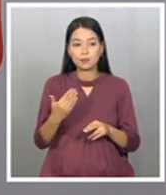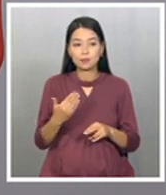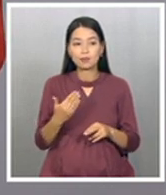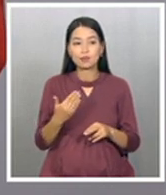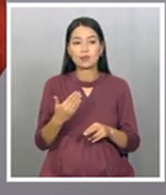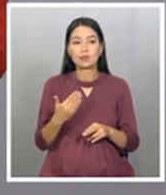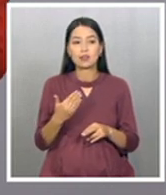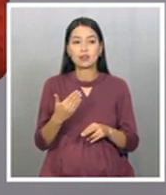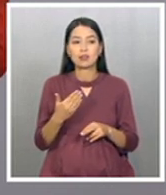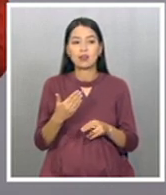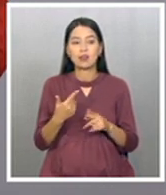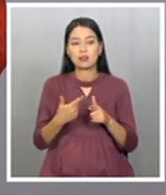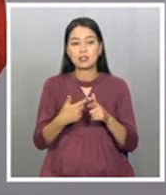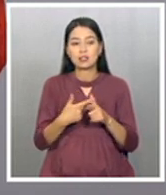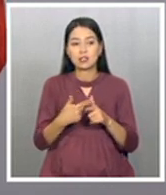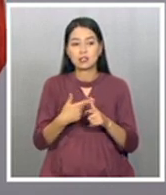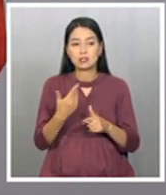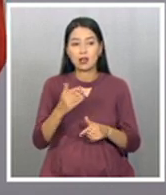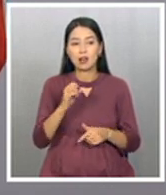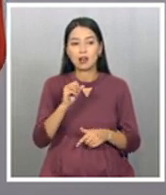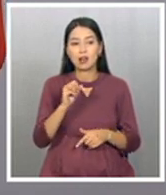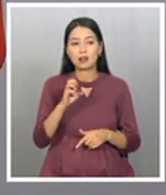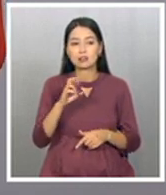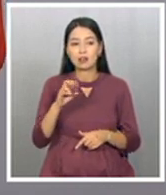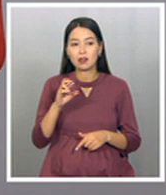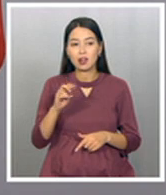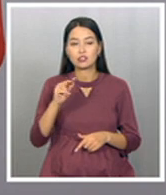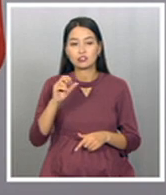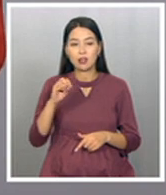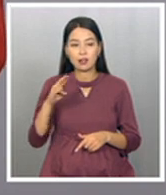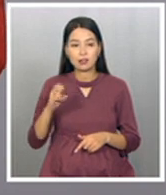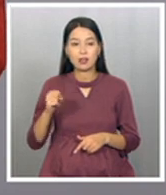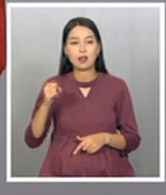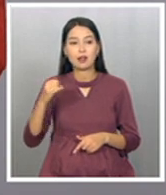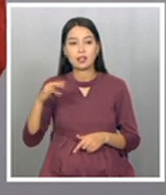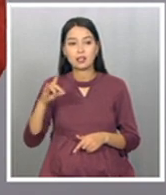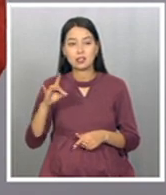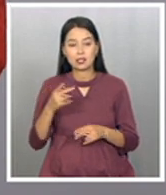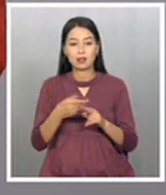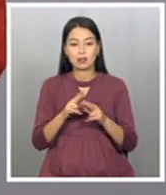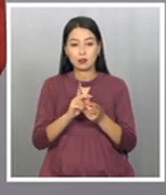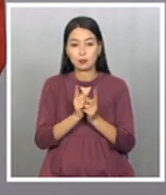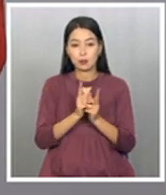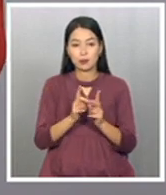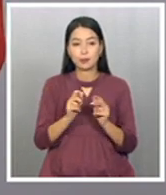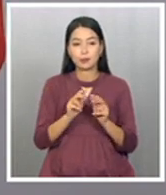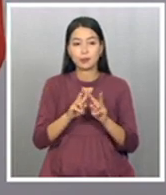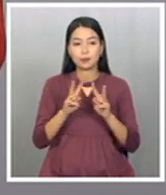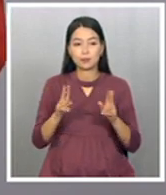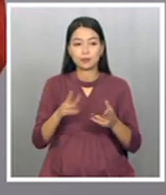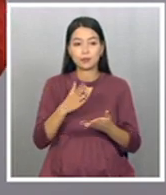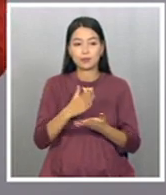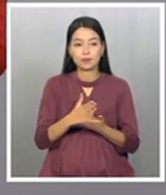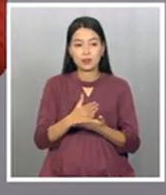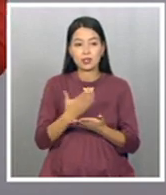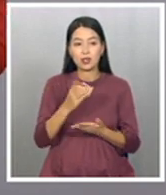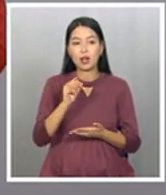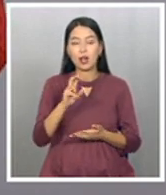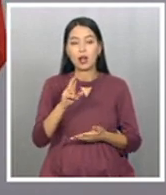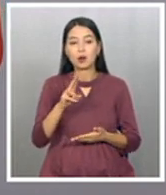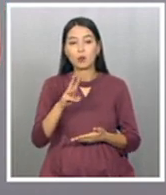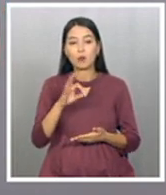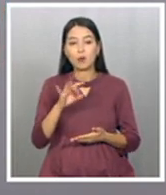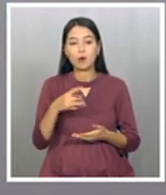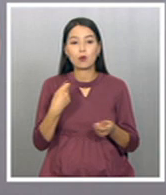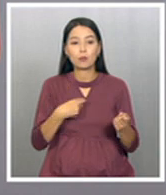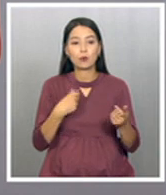шантай шалменен дейді. Яғни осындай жақсы Сараны наданға берме, ал ақмөрді зорлықшы жантайға